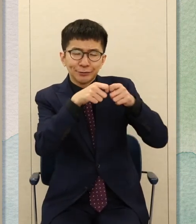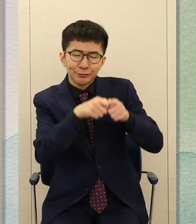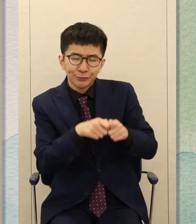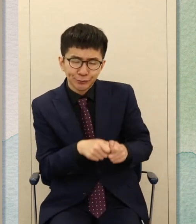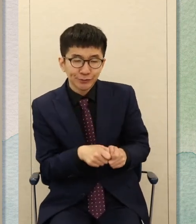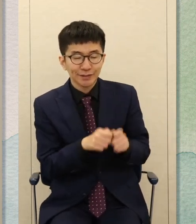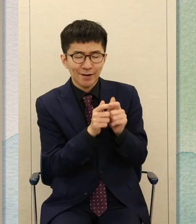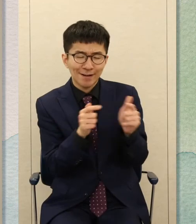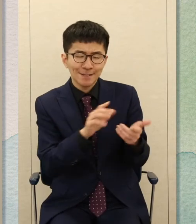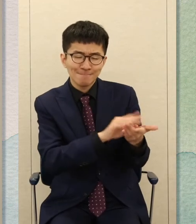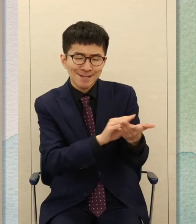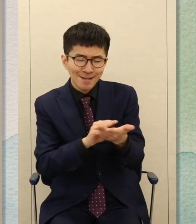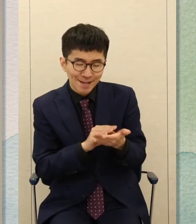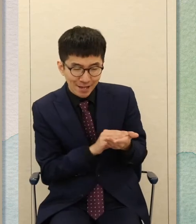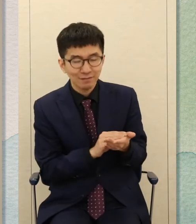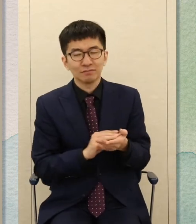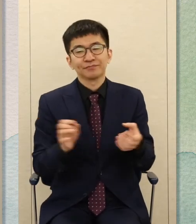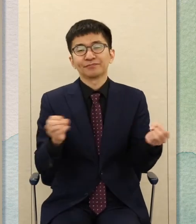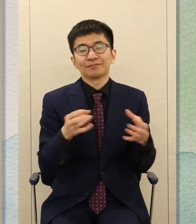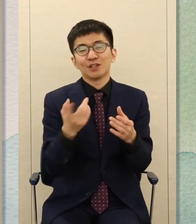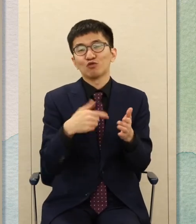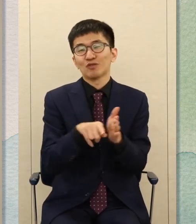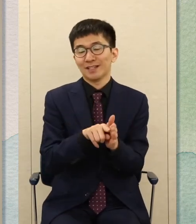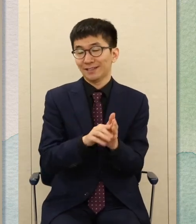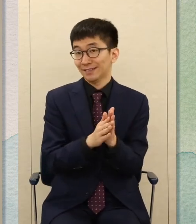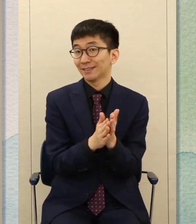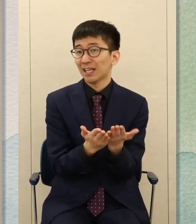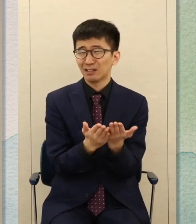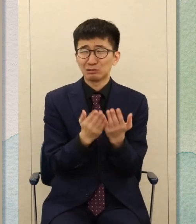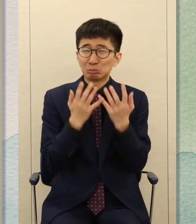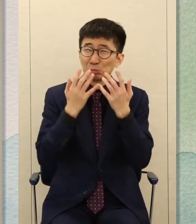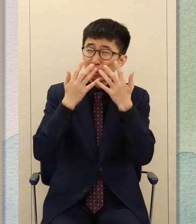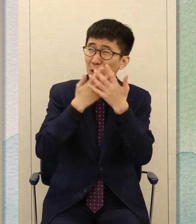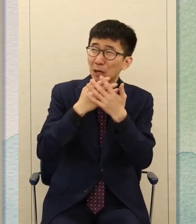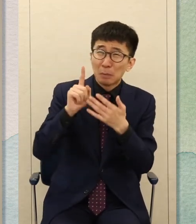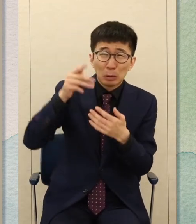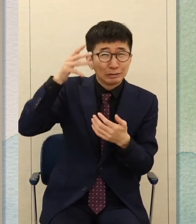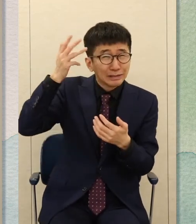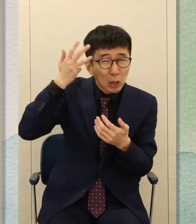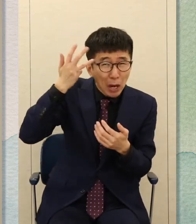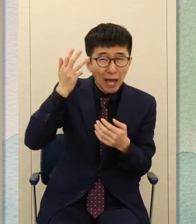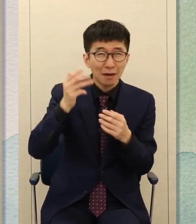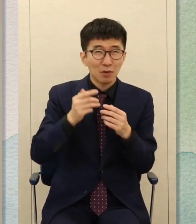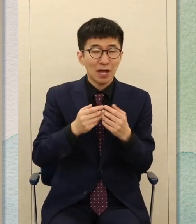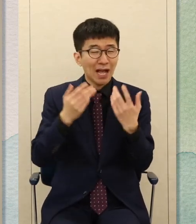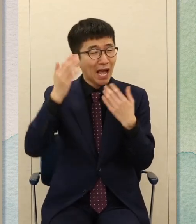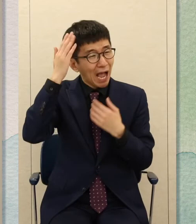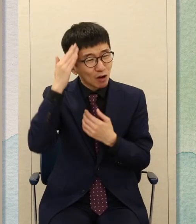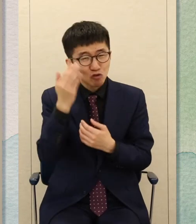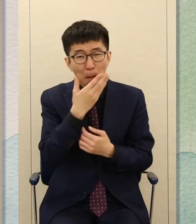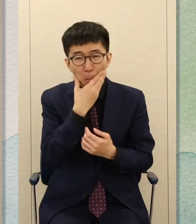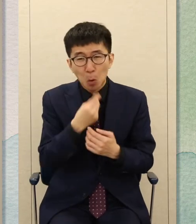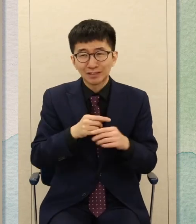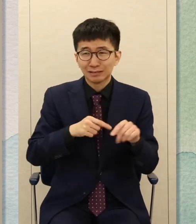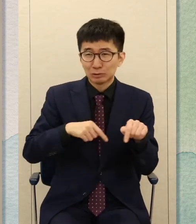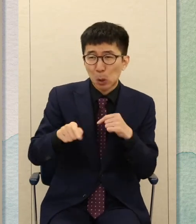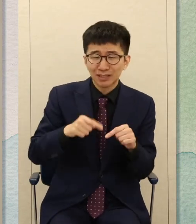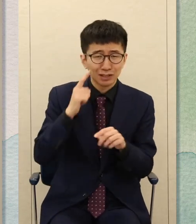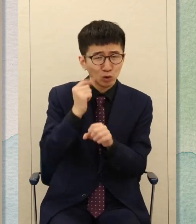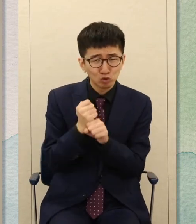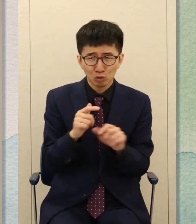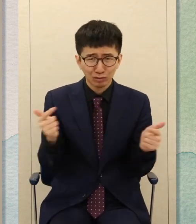구체적 문제를 다루는 책들이어야 된다. 너무 추상적이고 너무 크고 뭐 한국복지정책연구 이런 거는